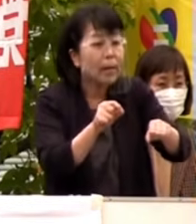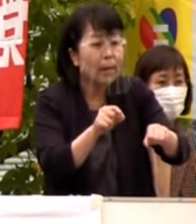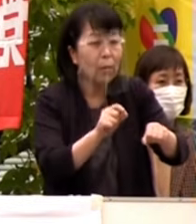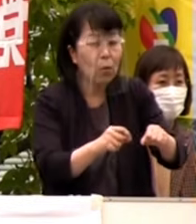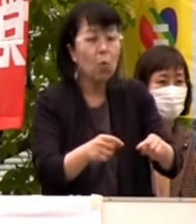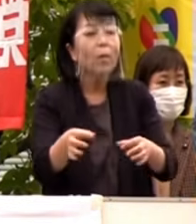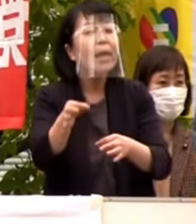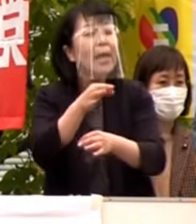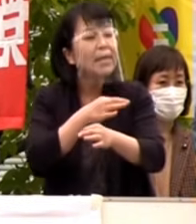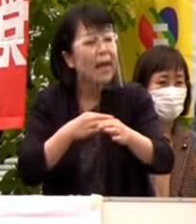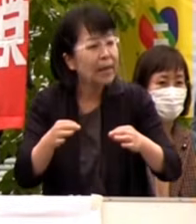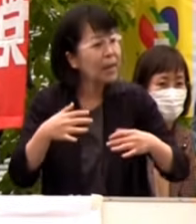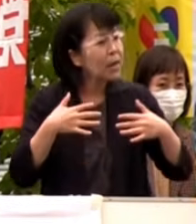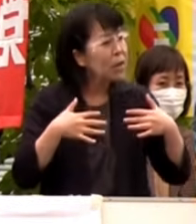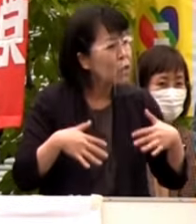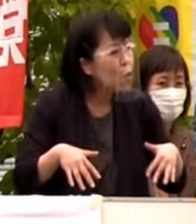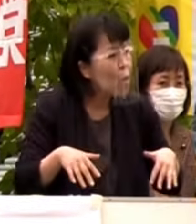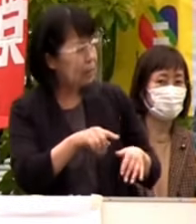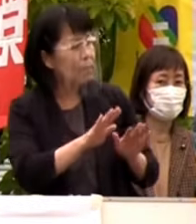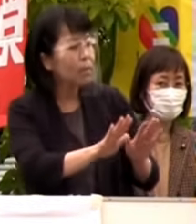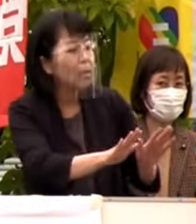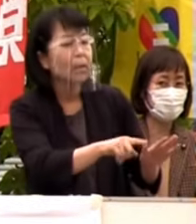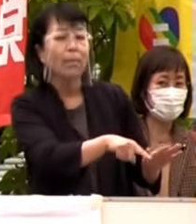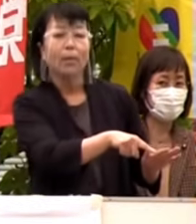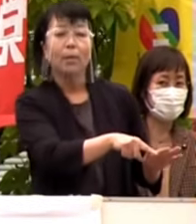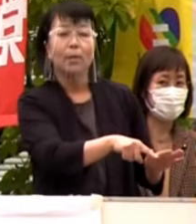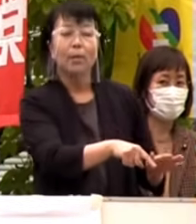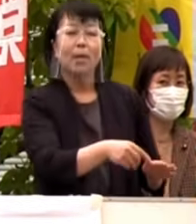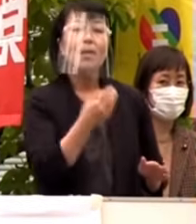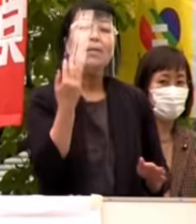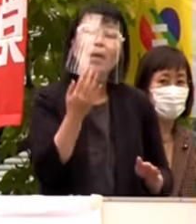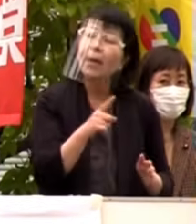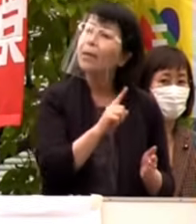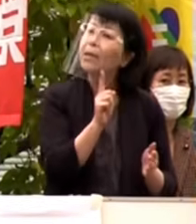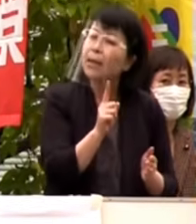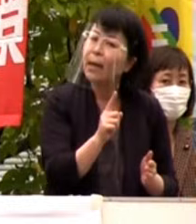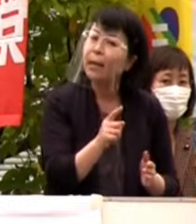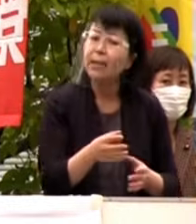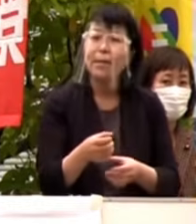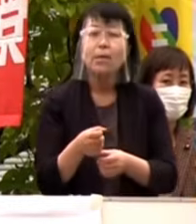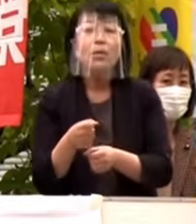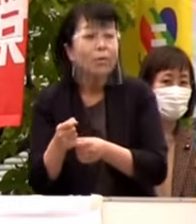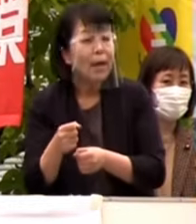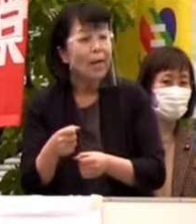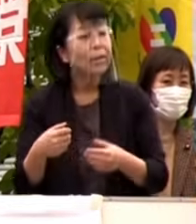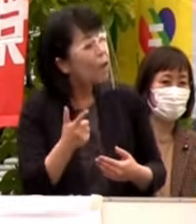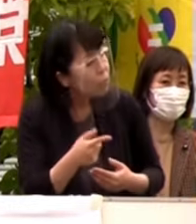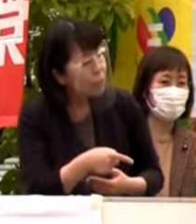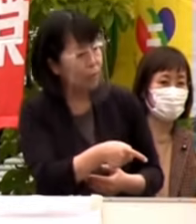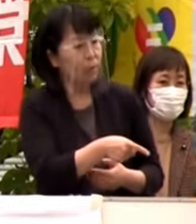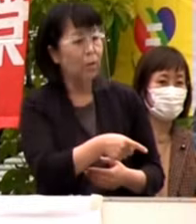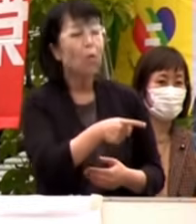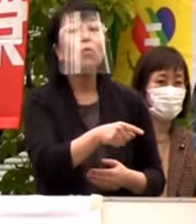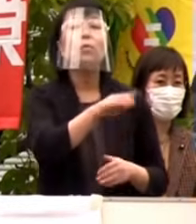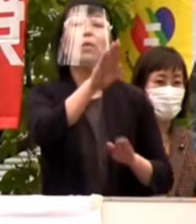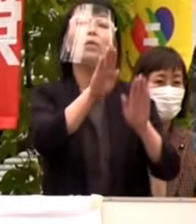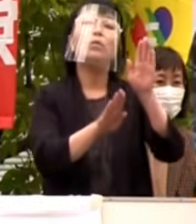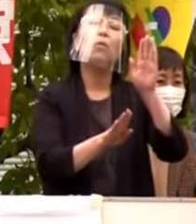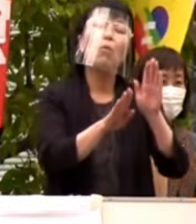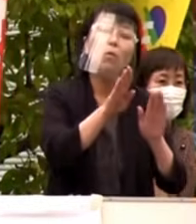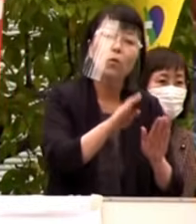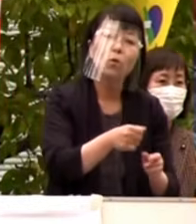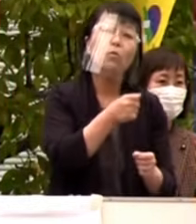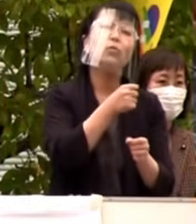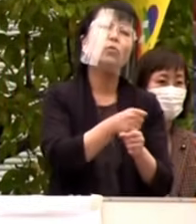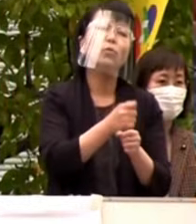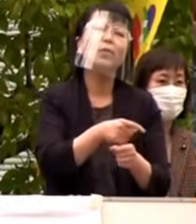的に弱い立場にとどめ置き、誰かや何かにすがらなくては生きられない、こんな状況を作り出すの